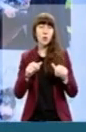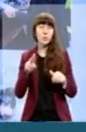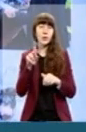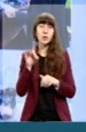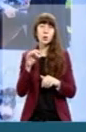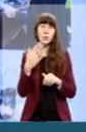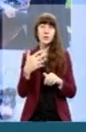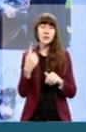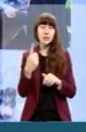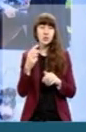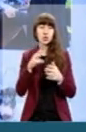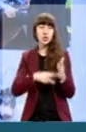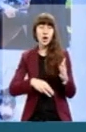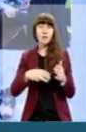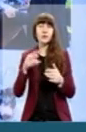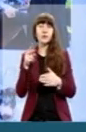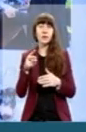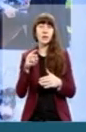51. Сумма штраф составляет